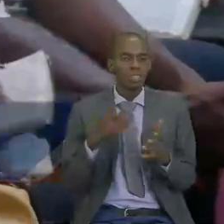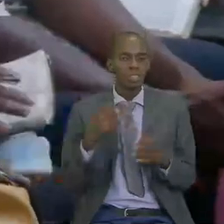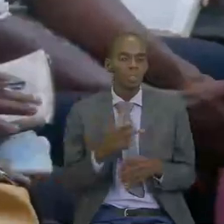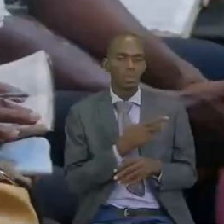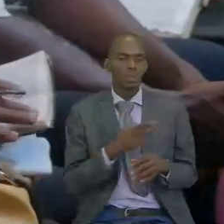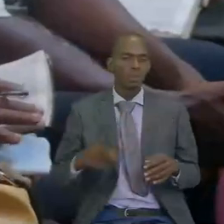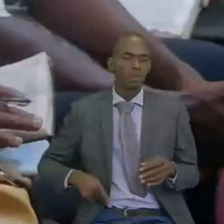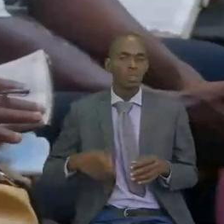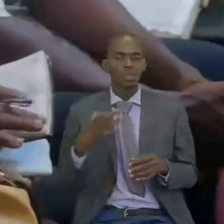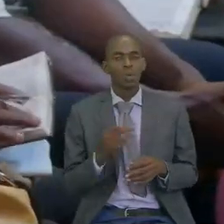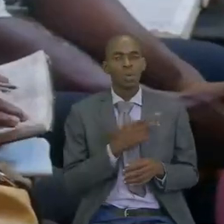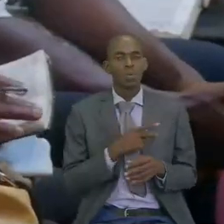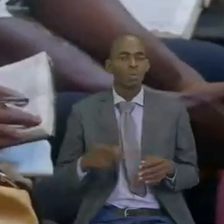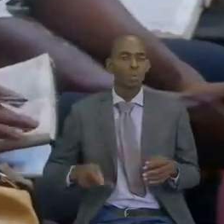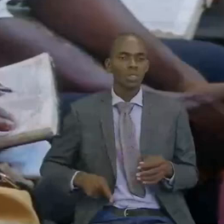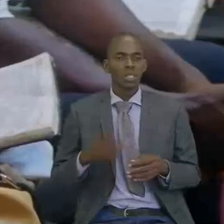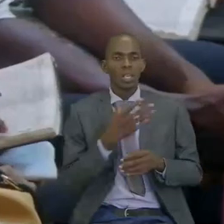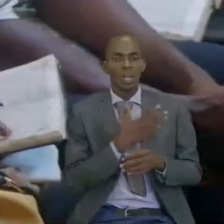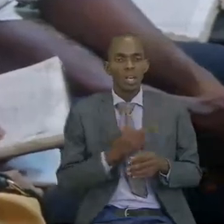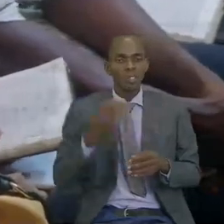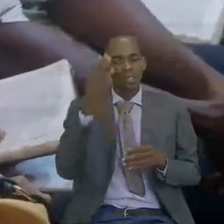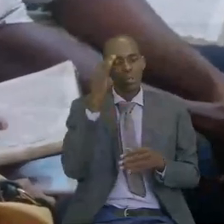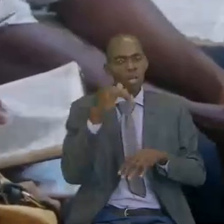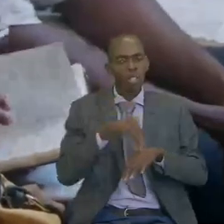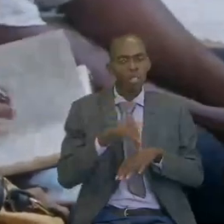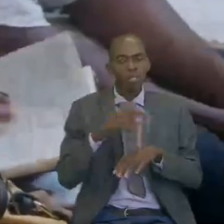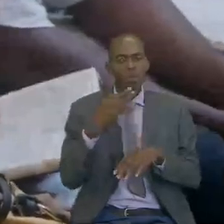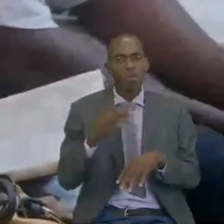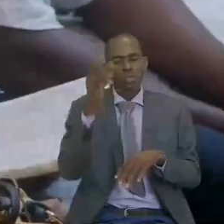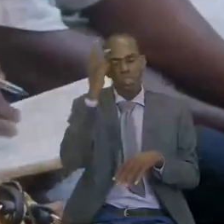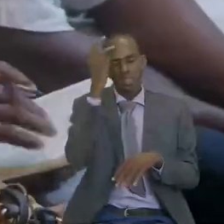des chefs. L'antéchrist,